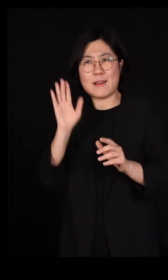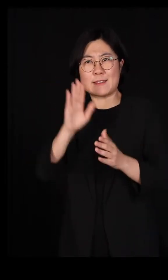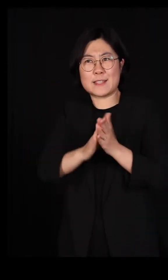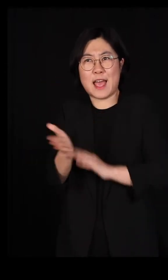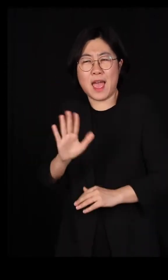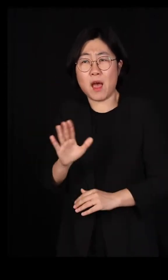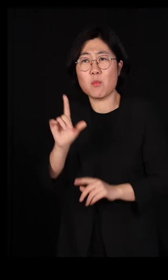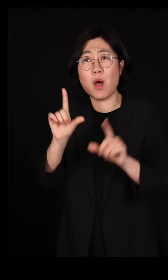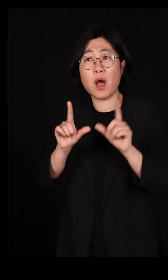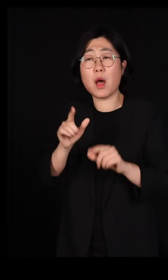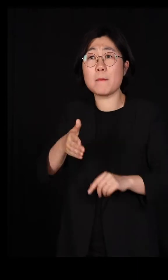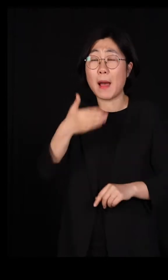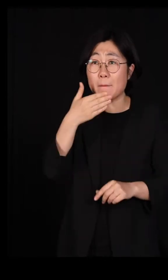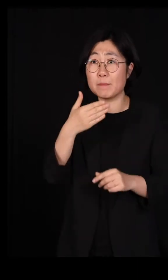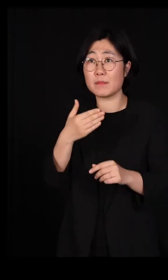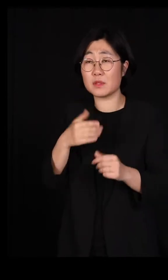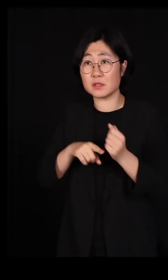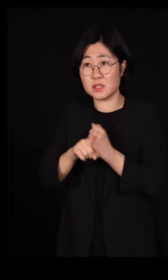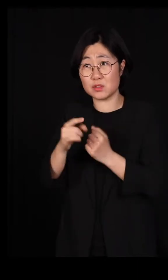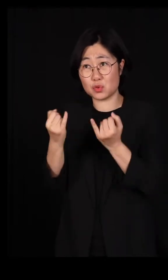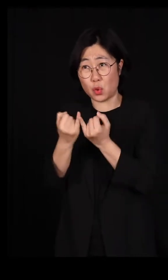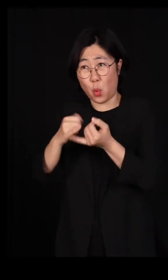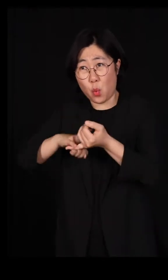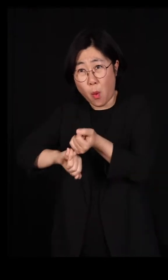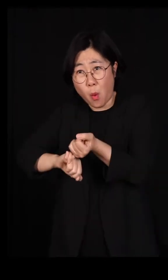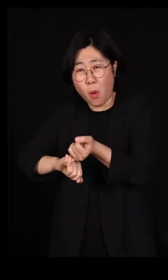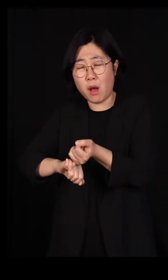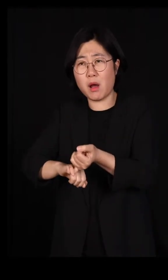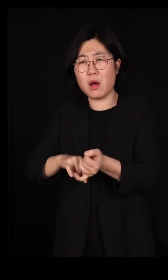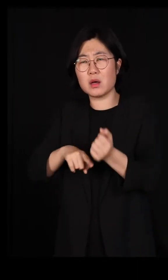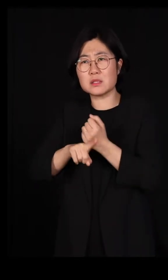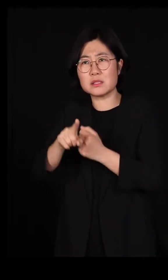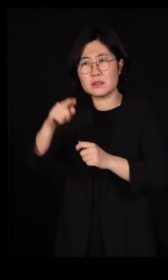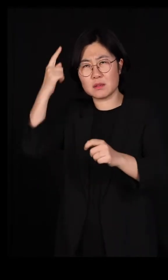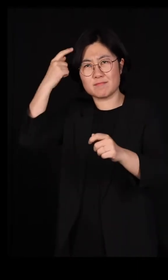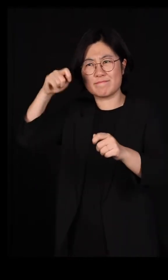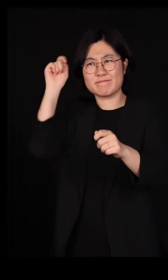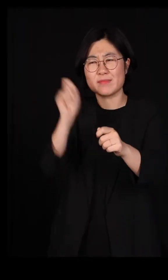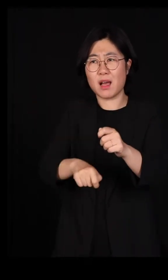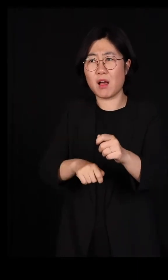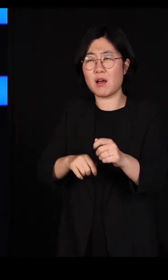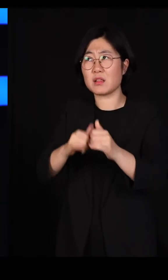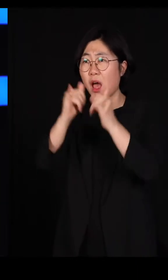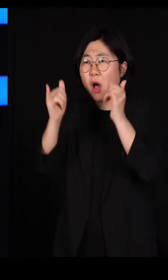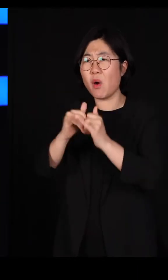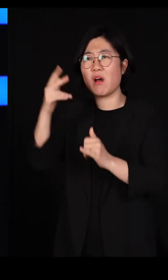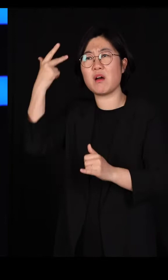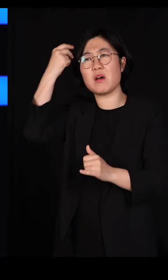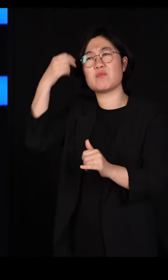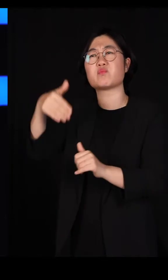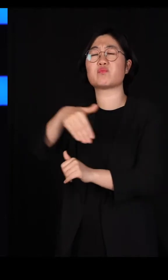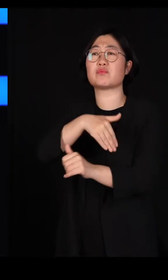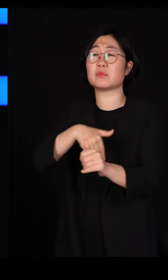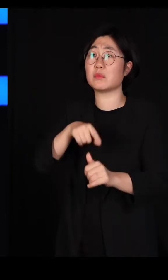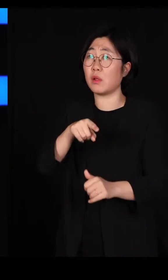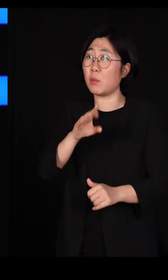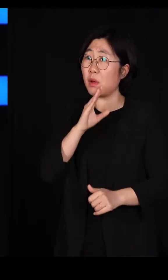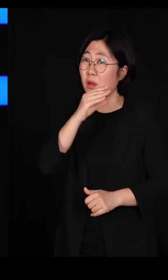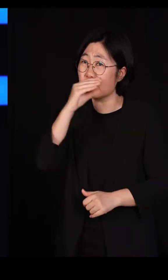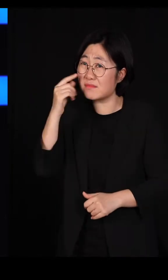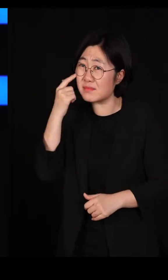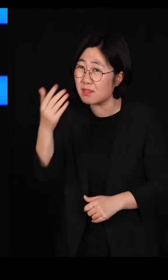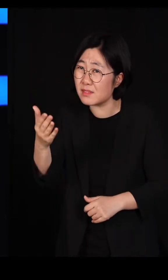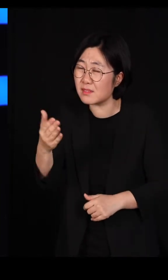같아요. '밥은 여자가 해야 된다.'라는 게 어떤 정원 명령처럼 이 사회에 굳어 있습니다. 이게 과연 옳을까?